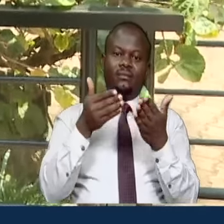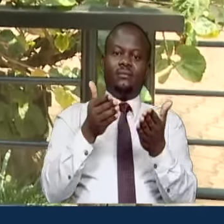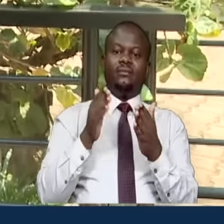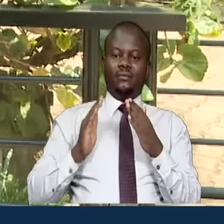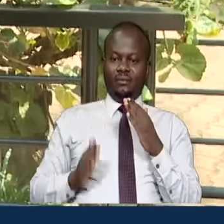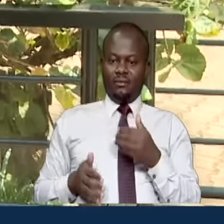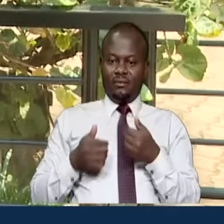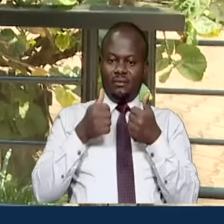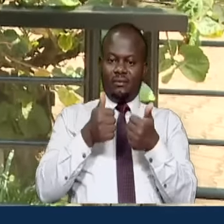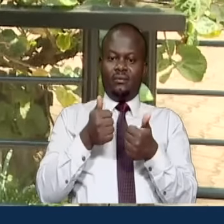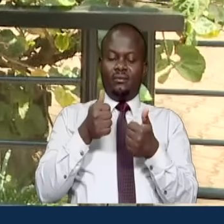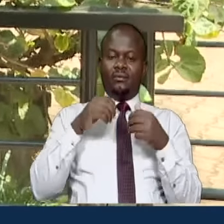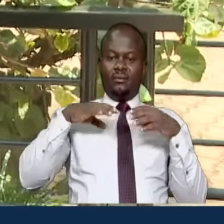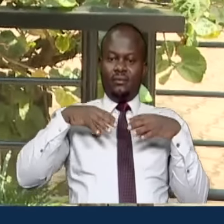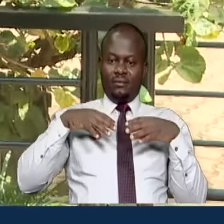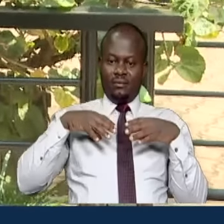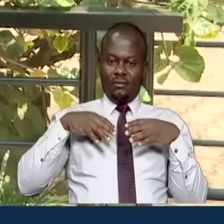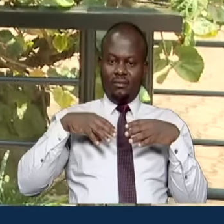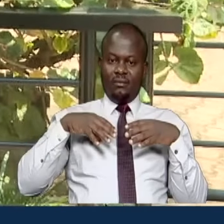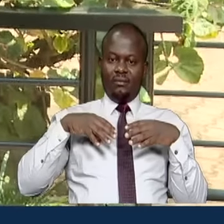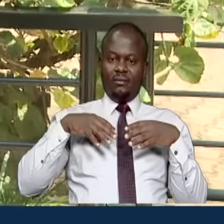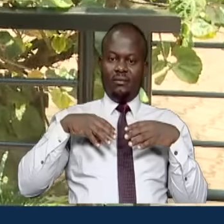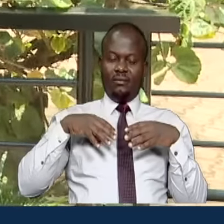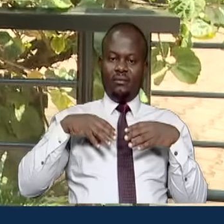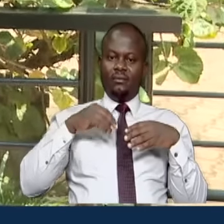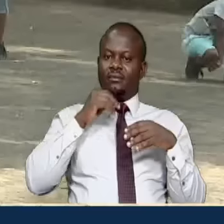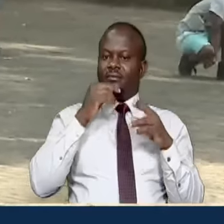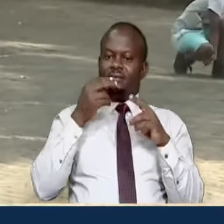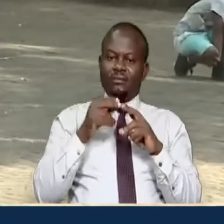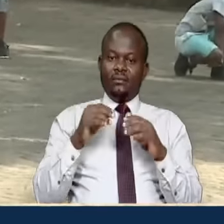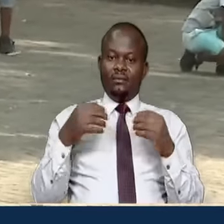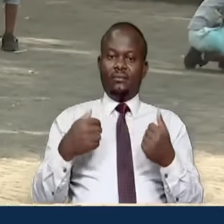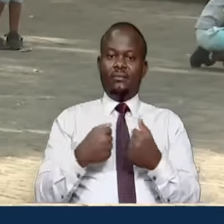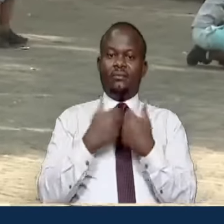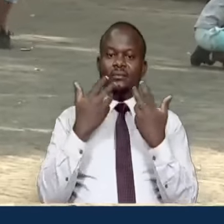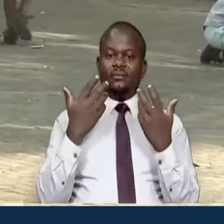babyitwararike ibiruhuko bitaba ibyago.